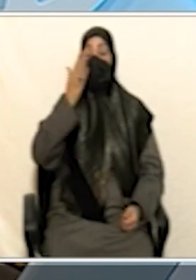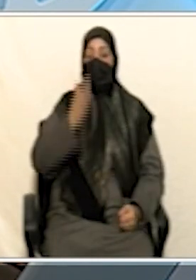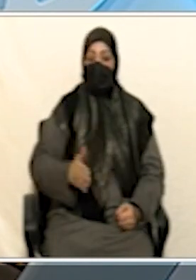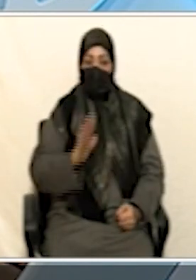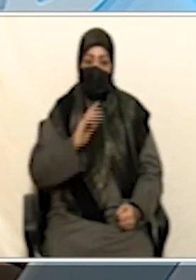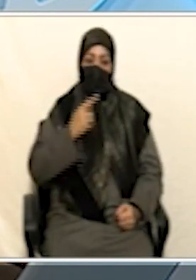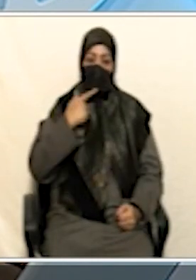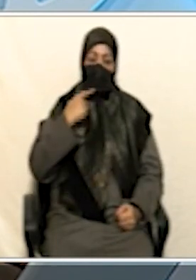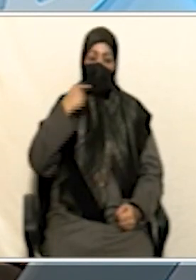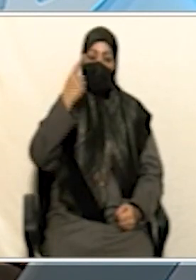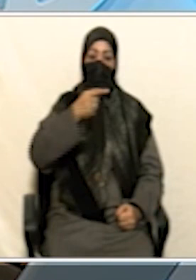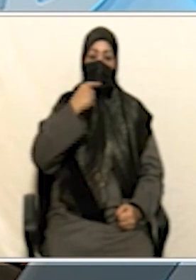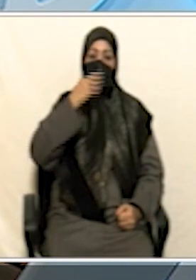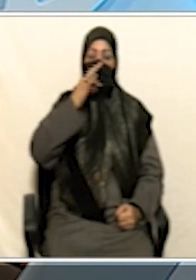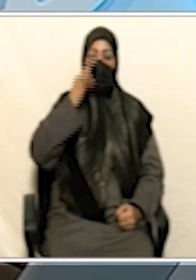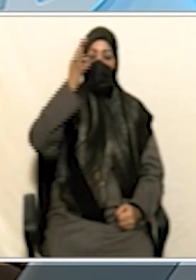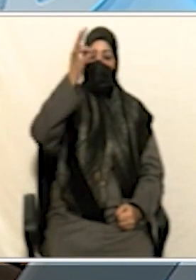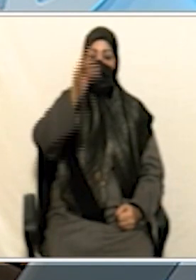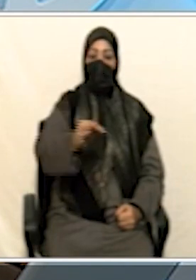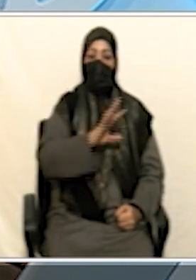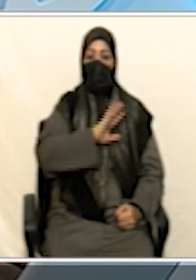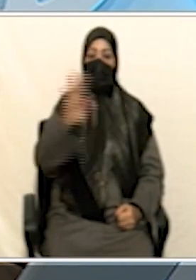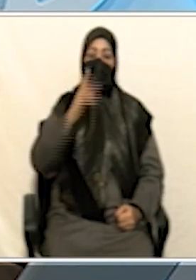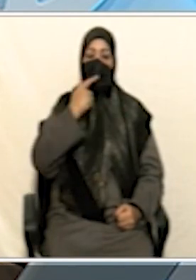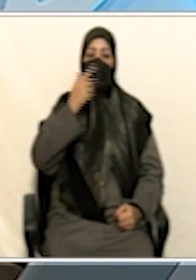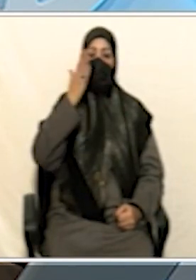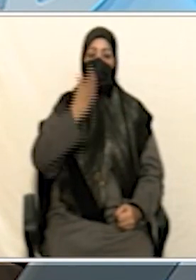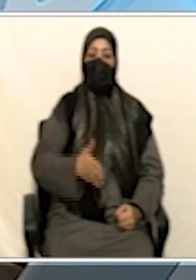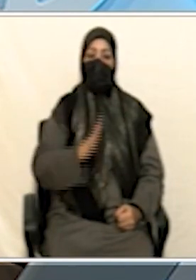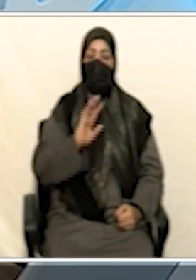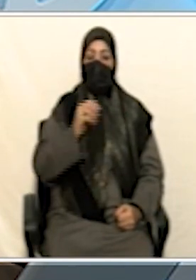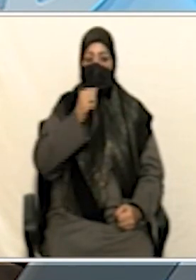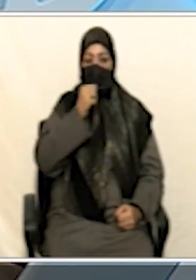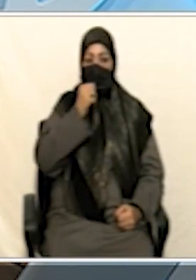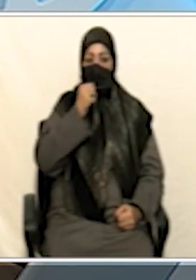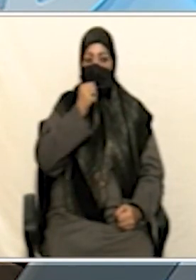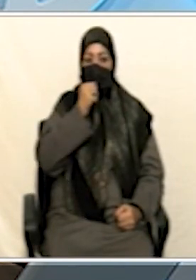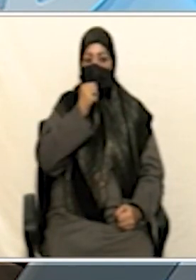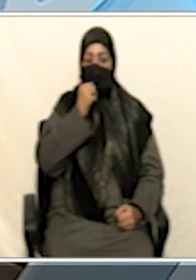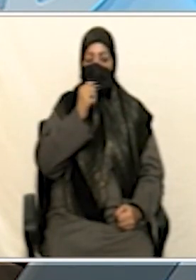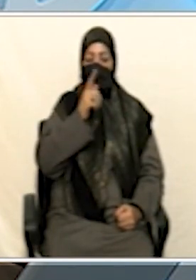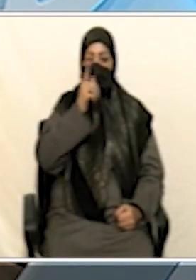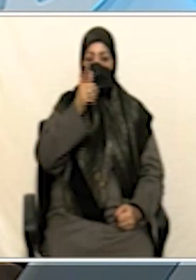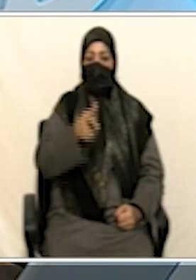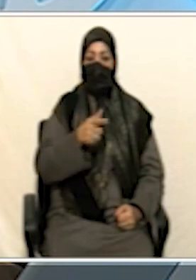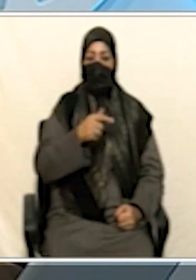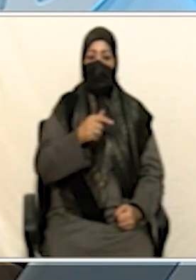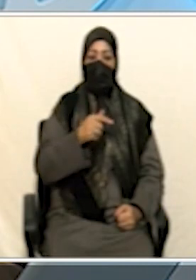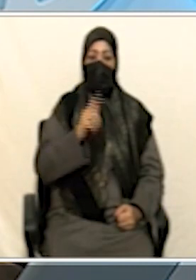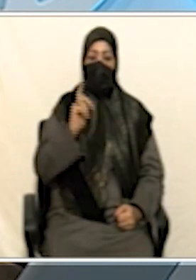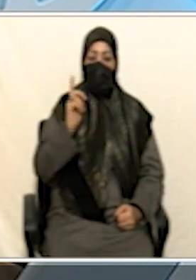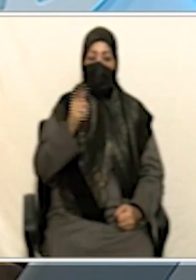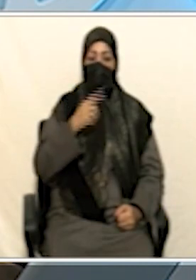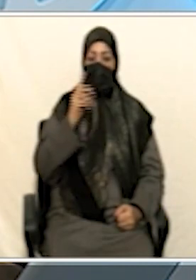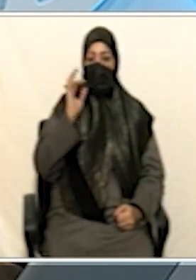الله يعلمه وقال مادحا اهل في الطاعه قال يوفون